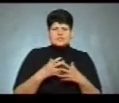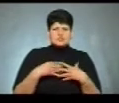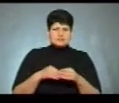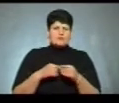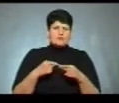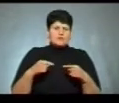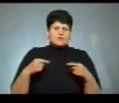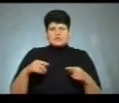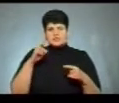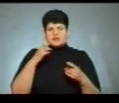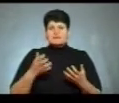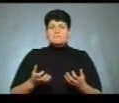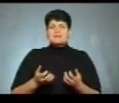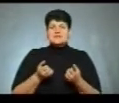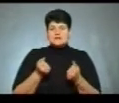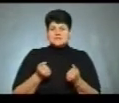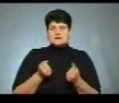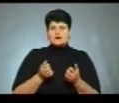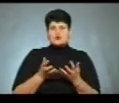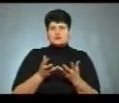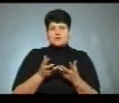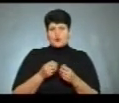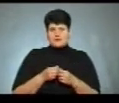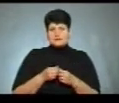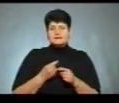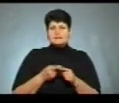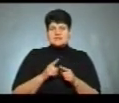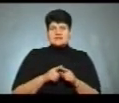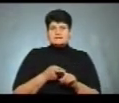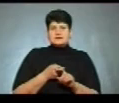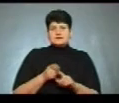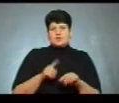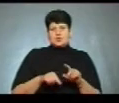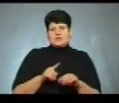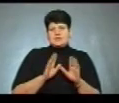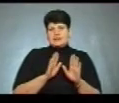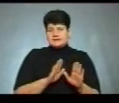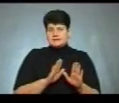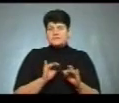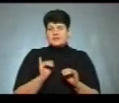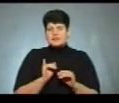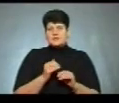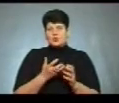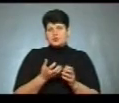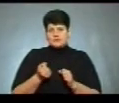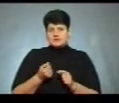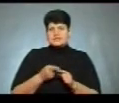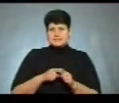будь-яким державній підтримки, яка розраховується відповідно до доходів сім'ї. Це стосується родини і безпосередньо